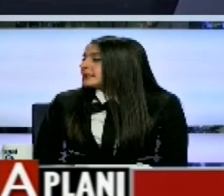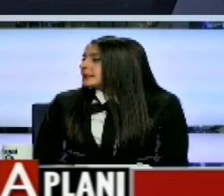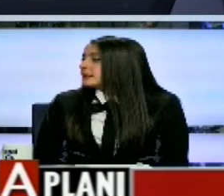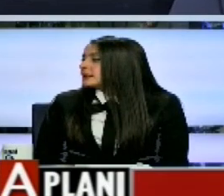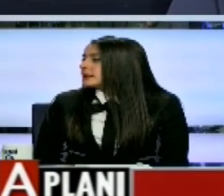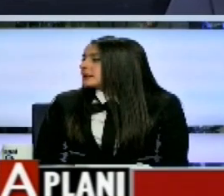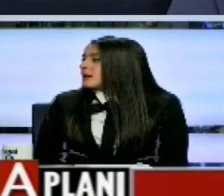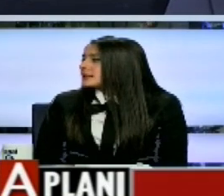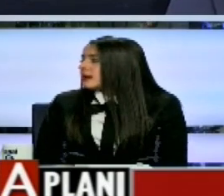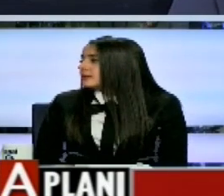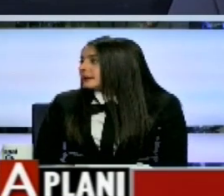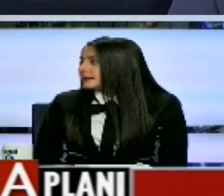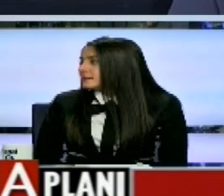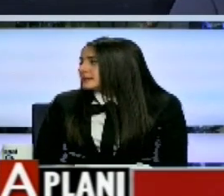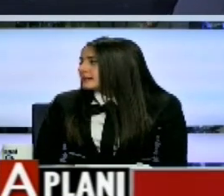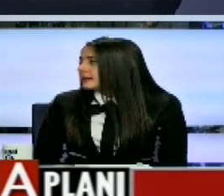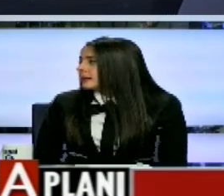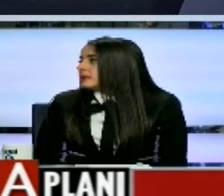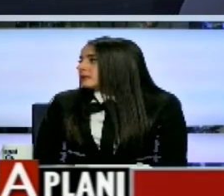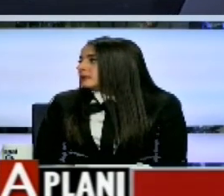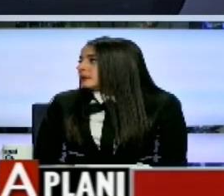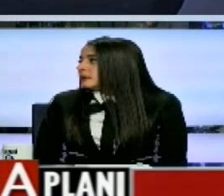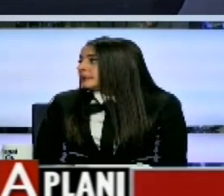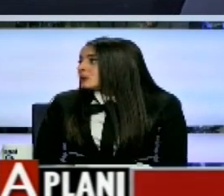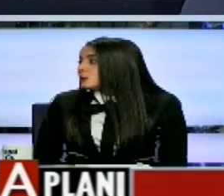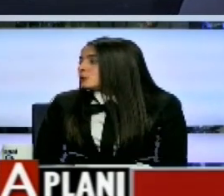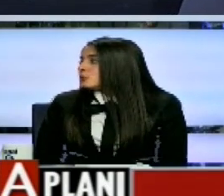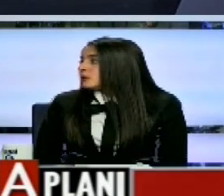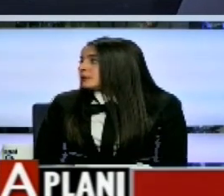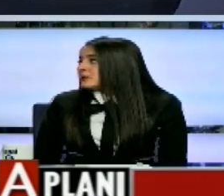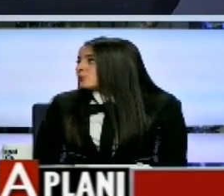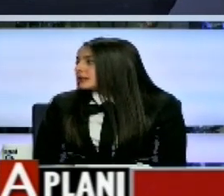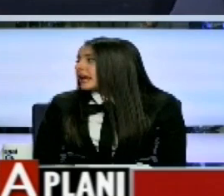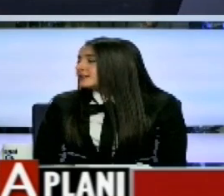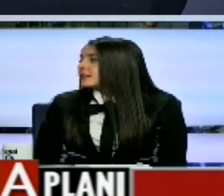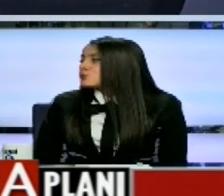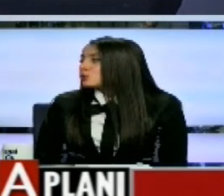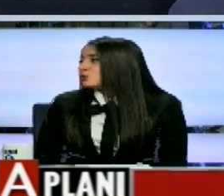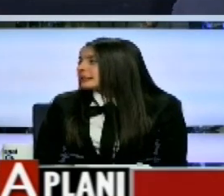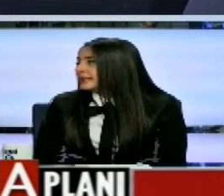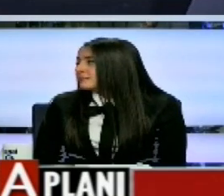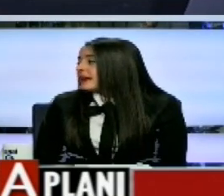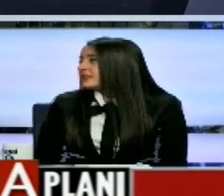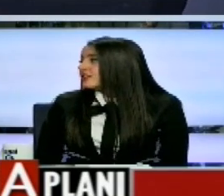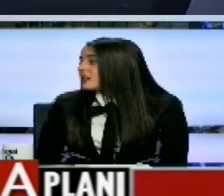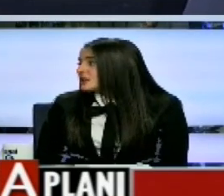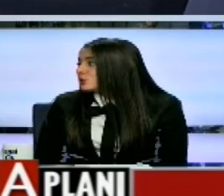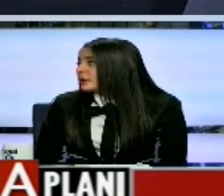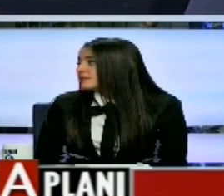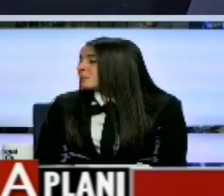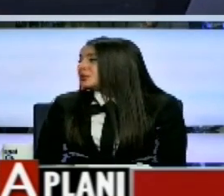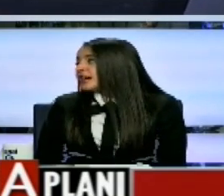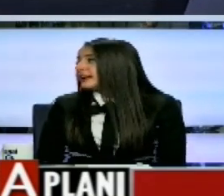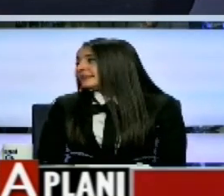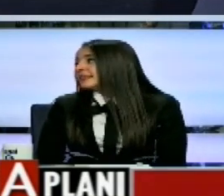Şöyle ki hastaneye gittiğimizde biliyorsunuz biraz önce de gerçekten çok üstüne değindim. Belki defalarca söyledim